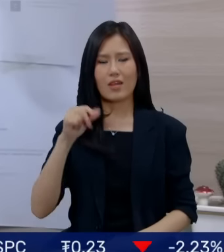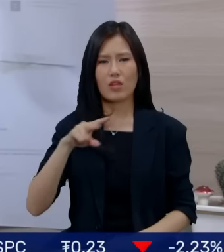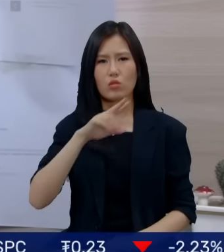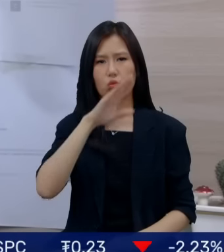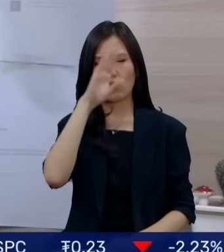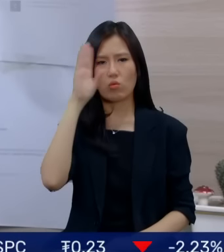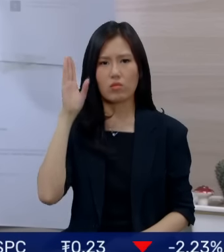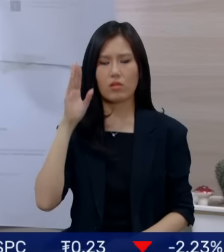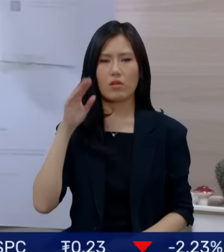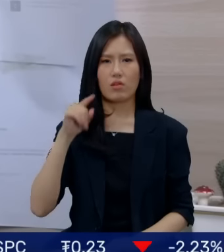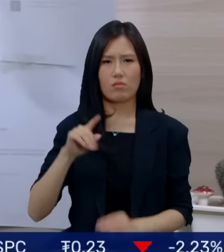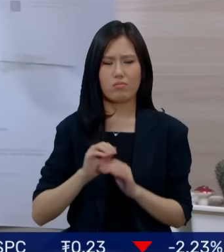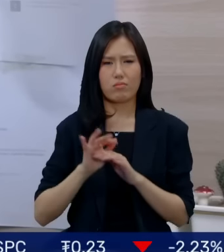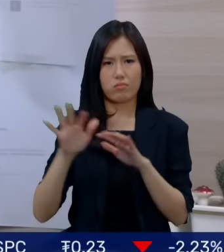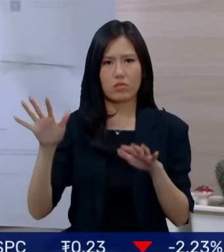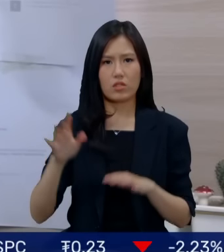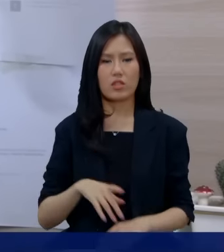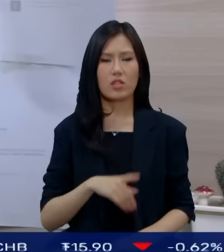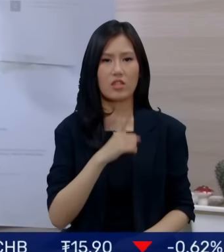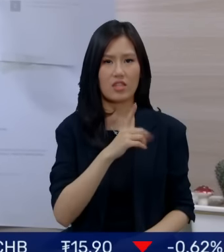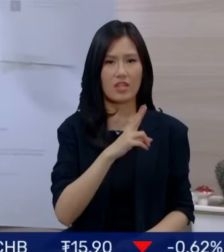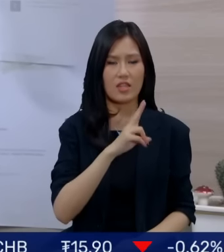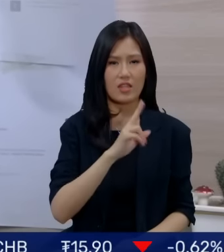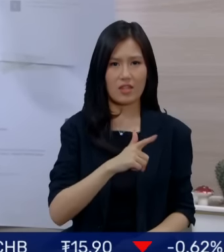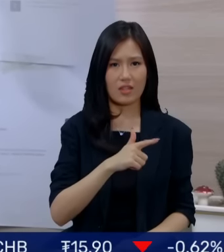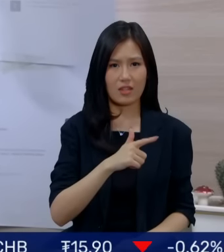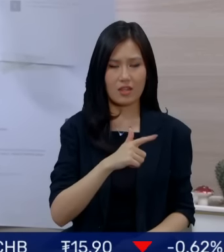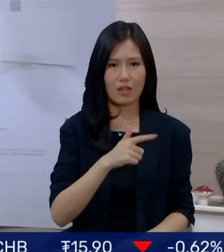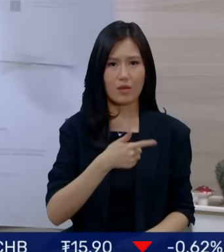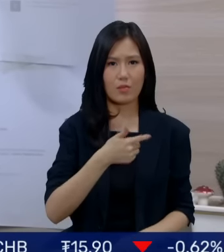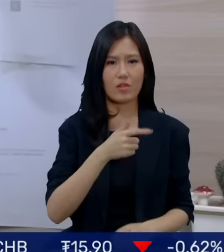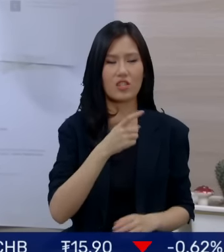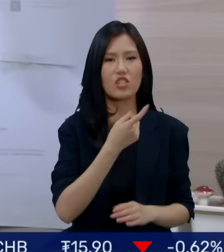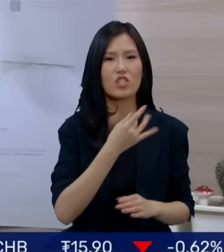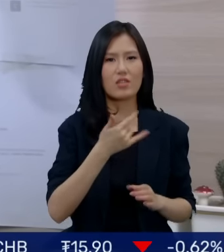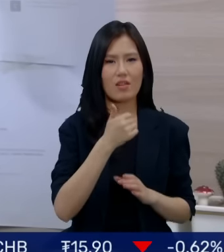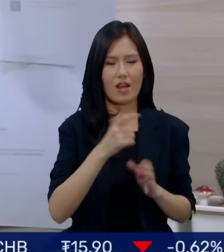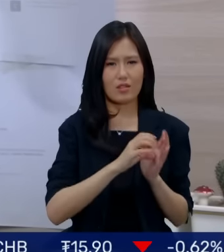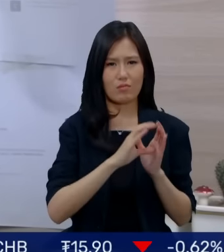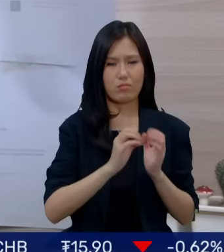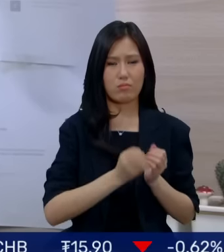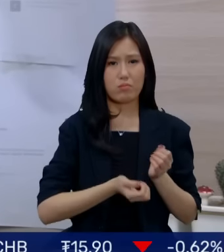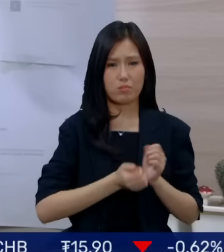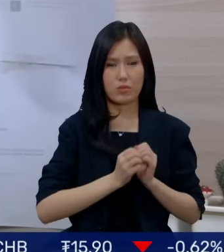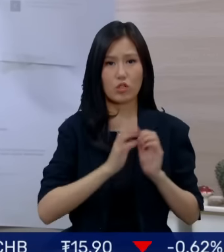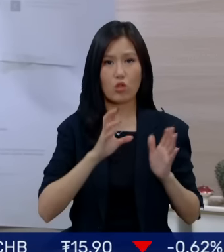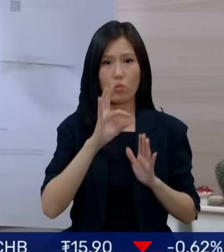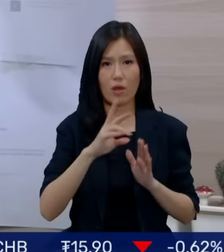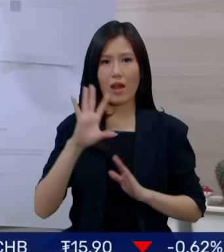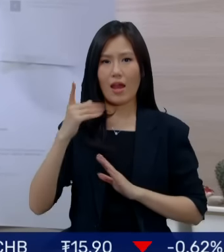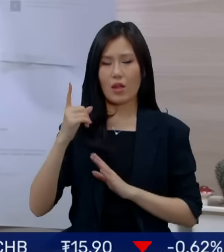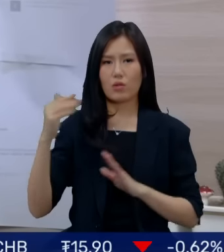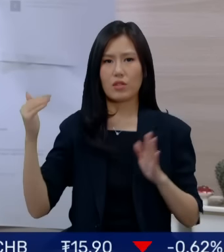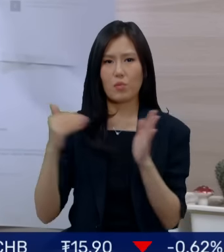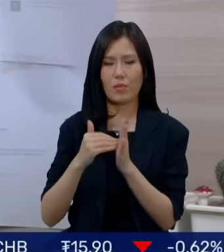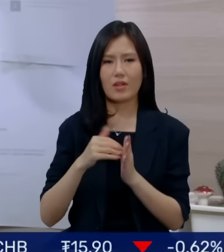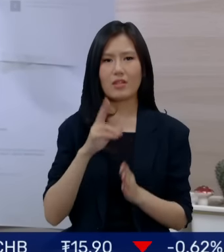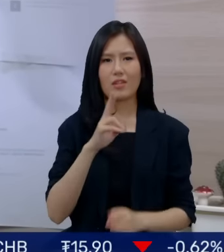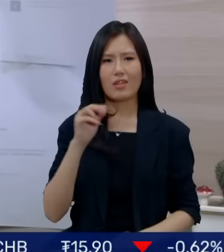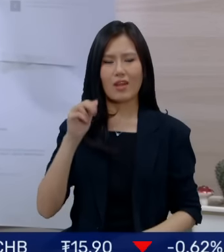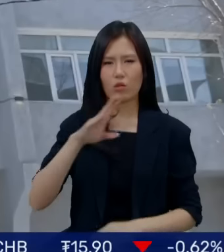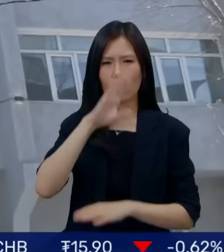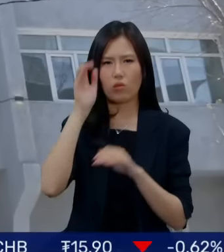За тэгэхээр тэр үедээ одоо 1 кг хий тэр орчинд шатаж байгаа бол 11,000 ккал дулаан тэр хавьд